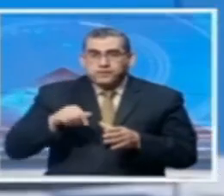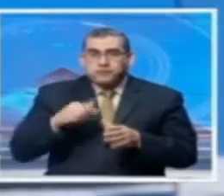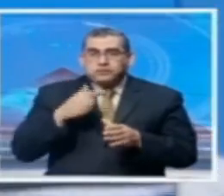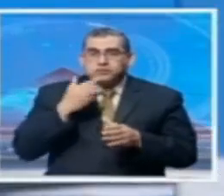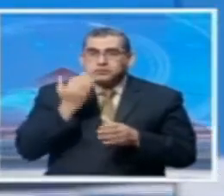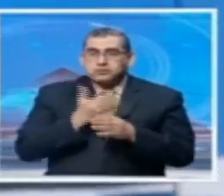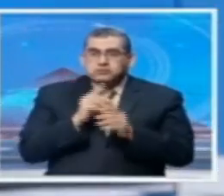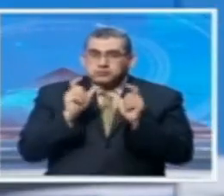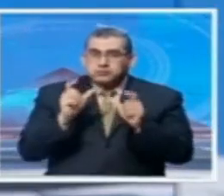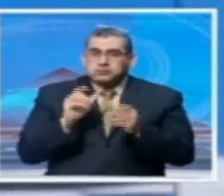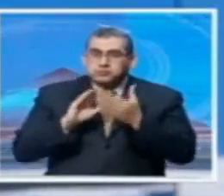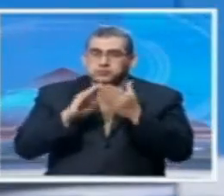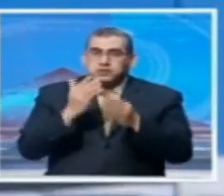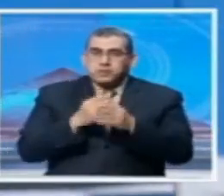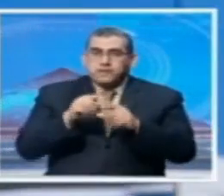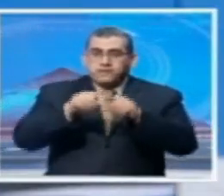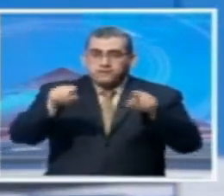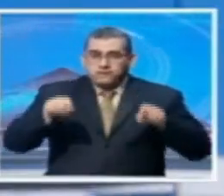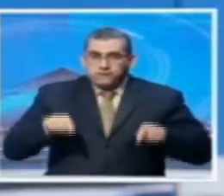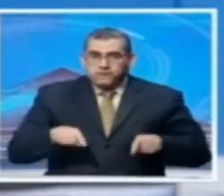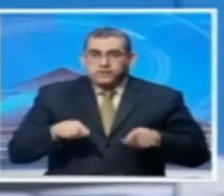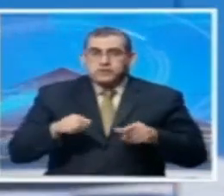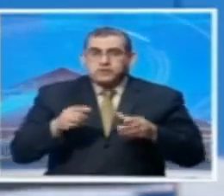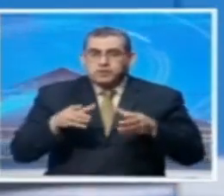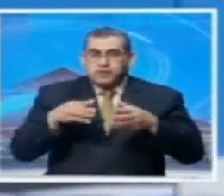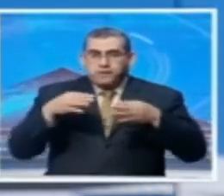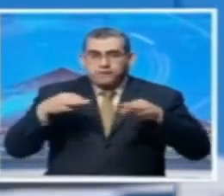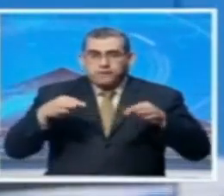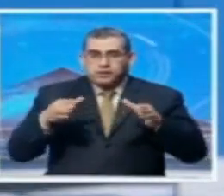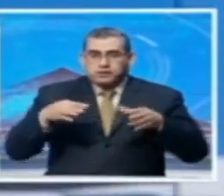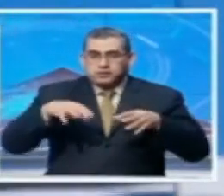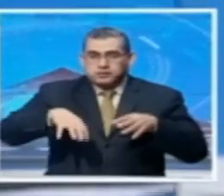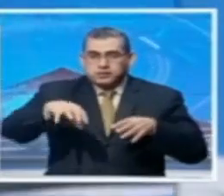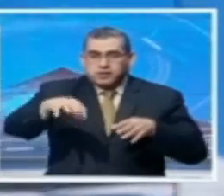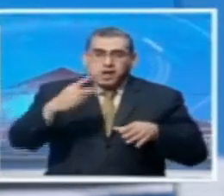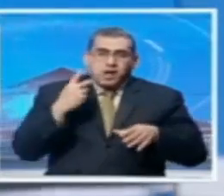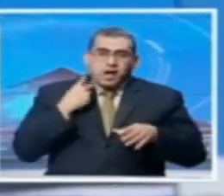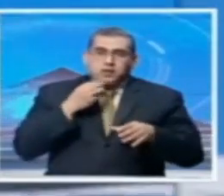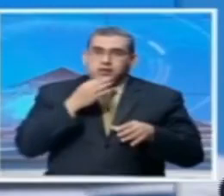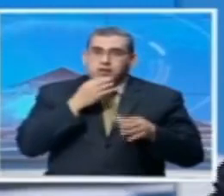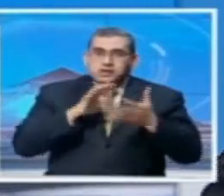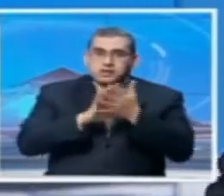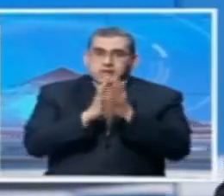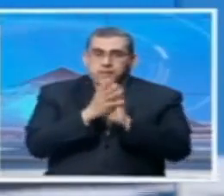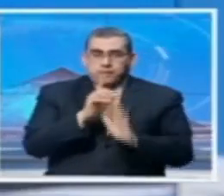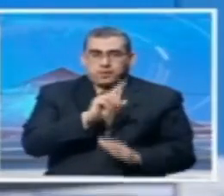ضمان انه الفصول تبقى مسخرة او يعني لعدد معين، ما يبقاش